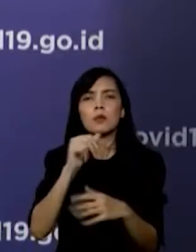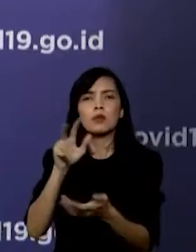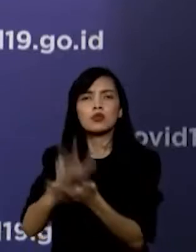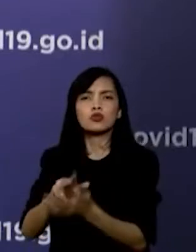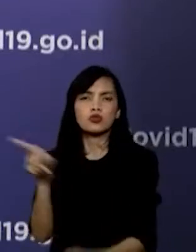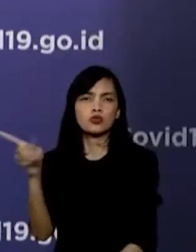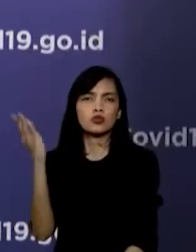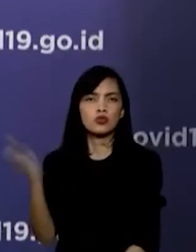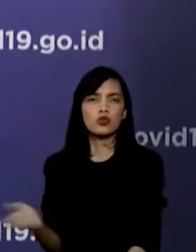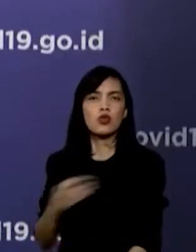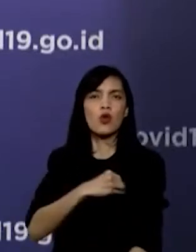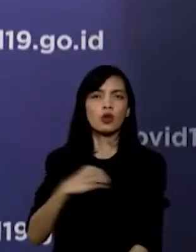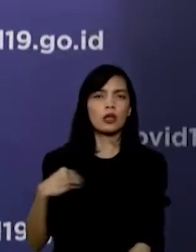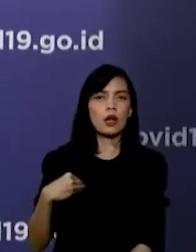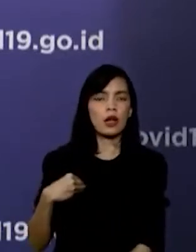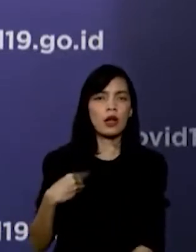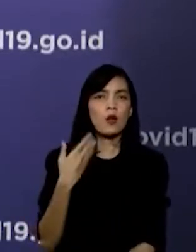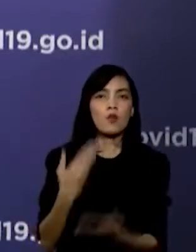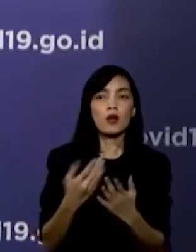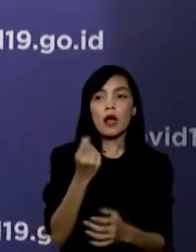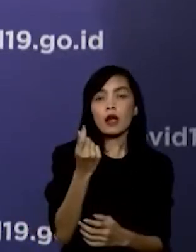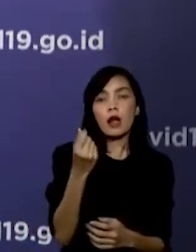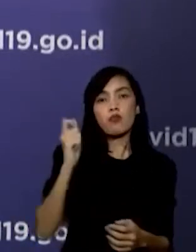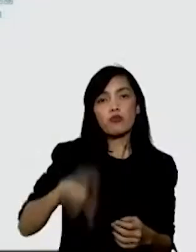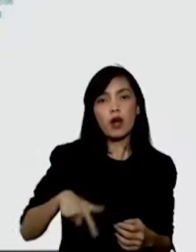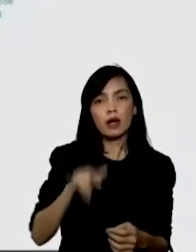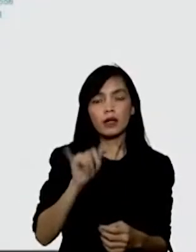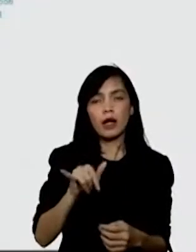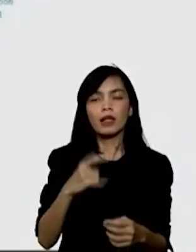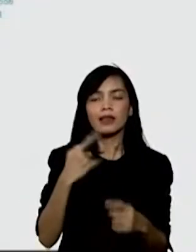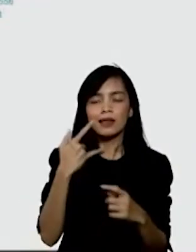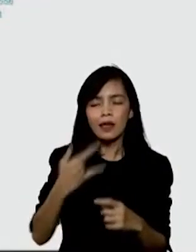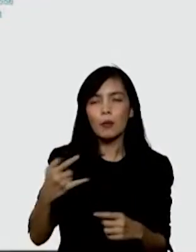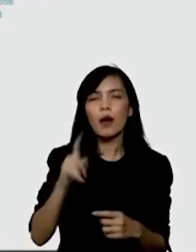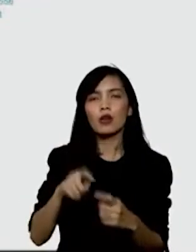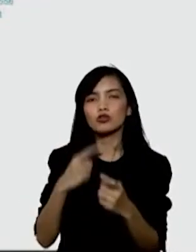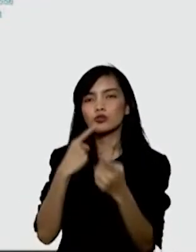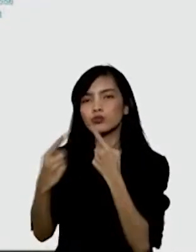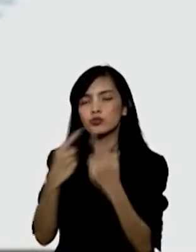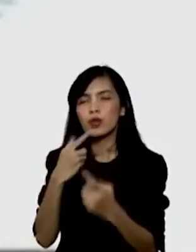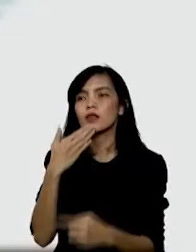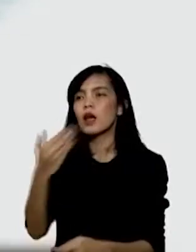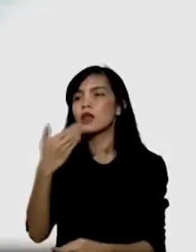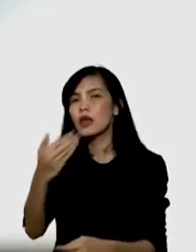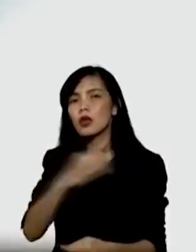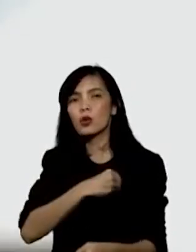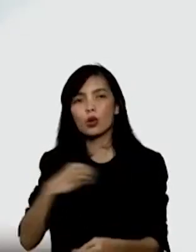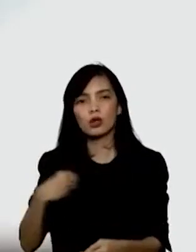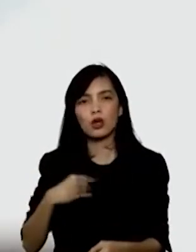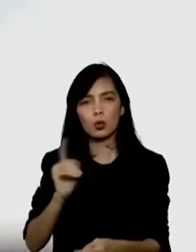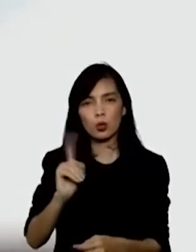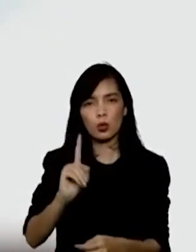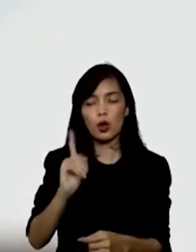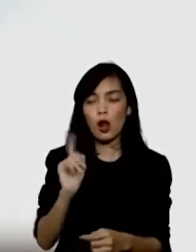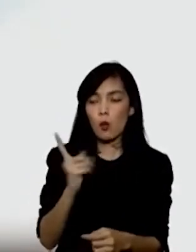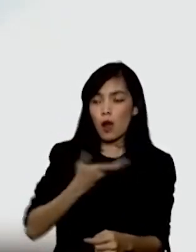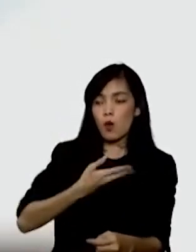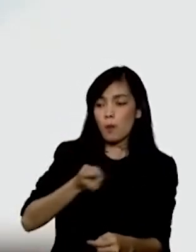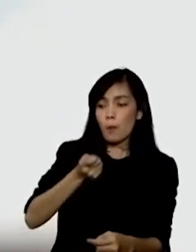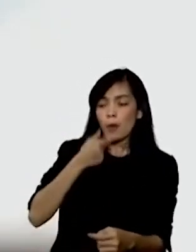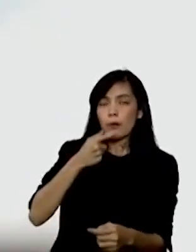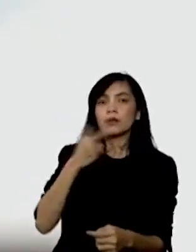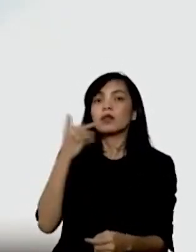ini. Meskipun harganya terjangkau, selalu konsultasikan terlebih dahulu dengan dokter sebelum menggunakan obat